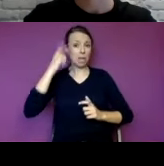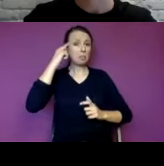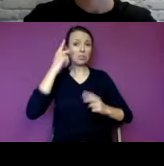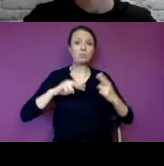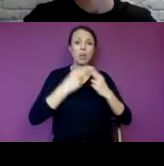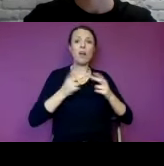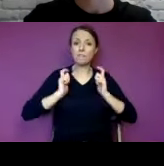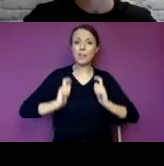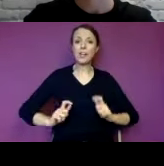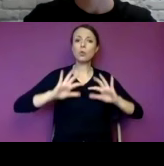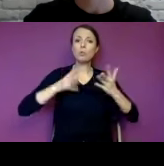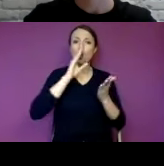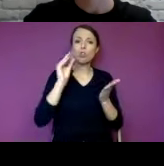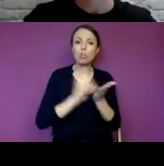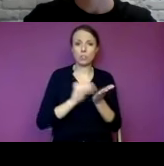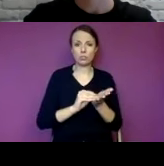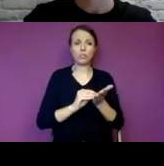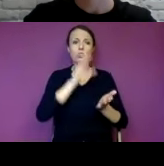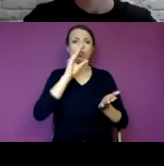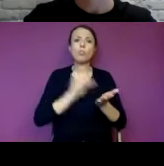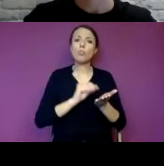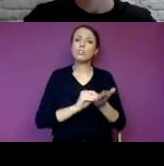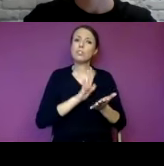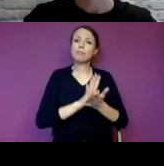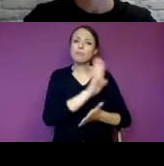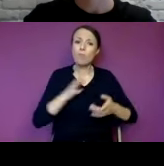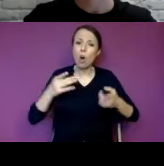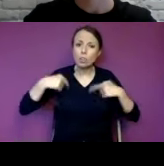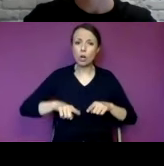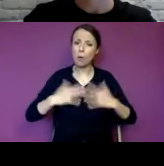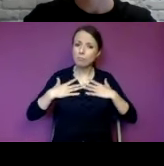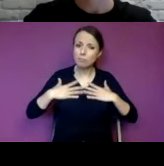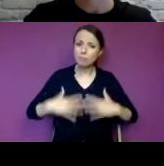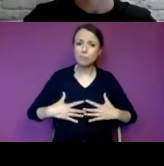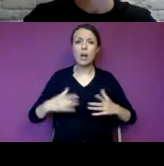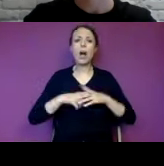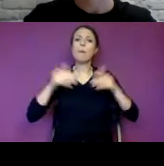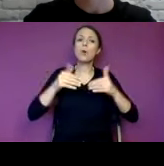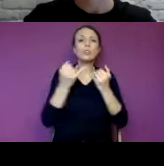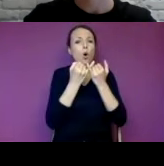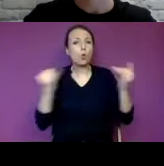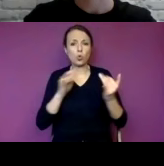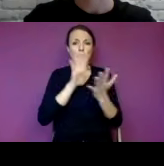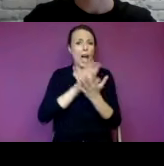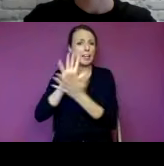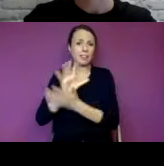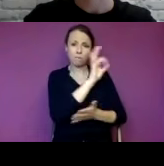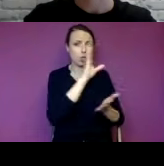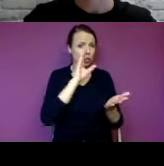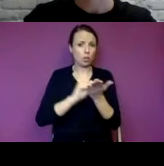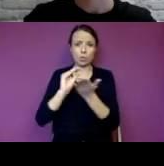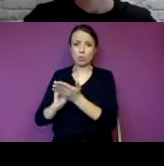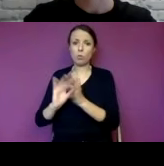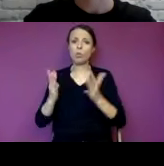to jest doświadczenie osobiste, które może mieć bardzo różny charakter i w tym sensie, że jest doświadczeniem